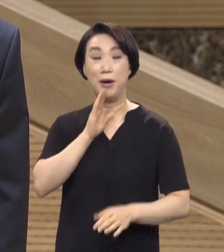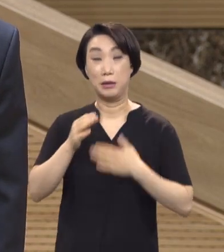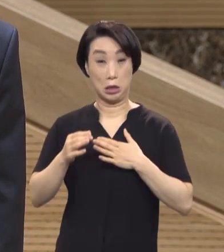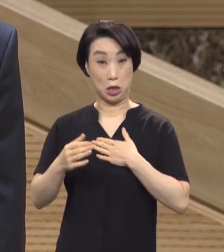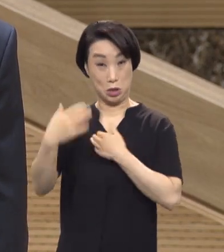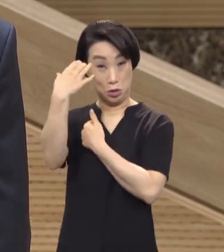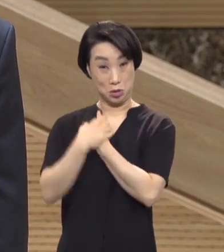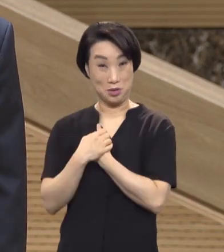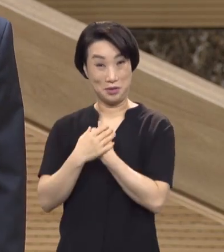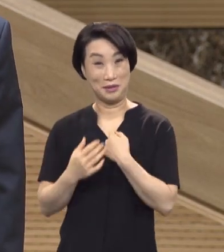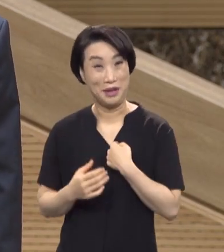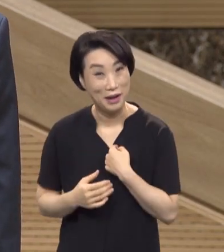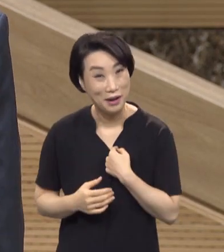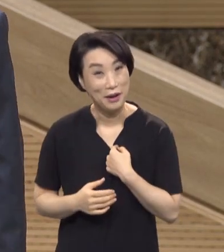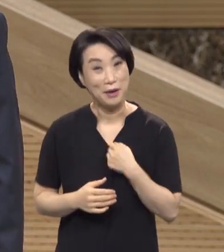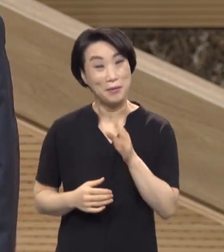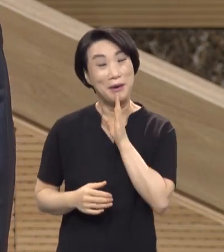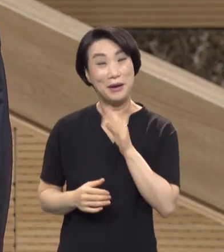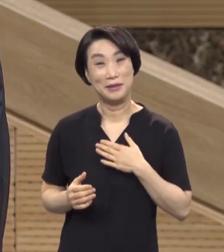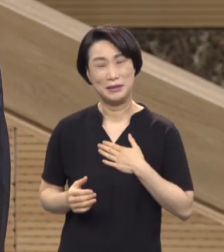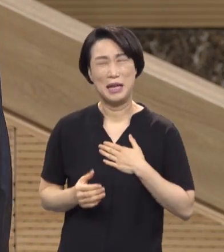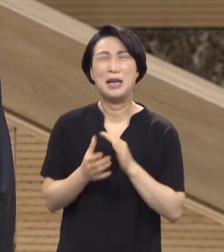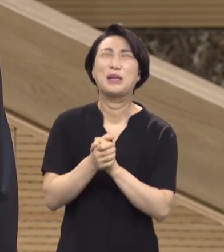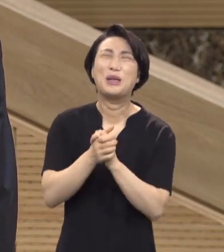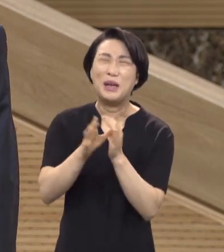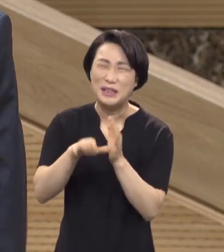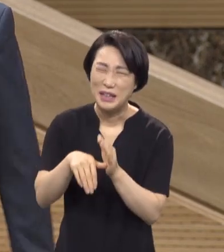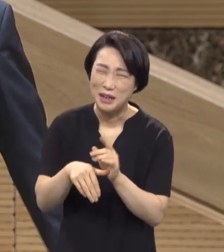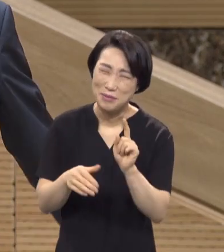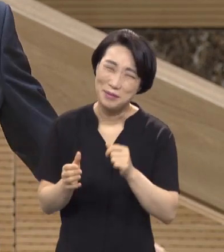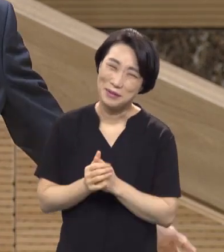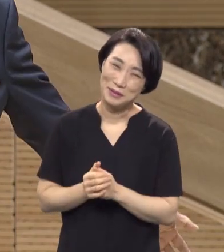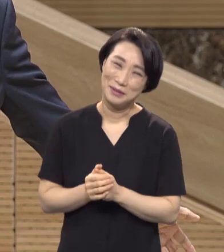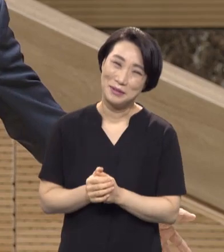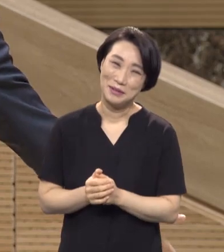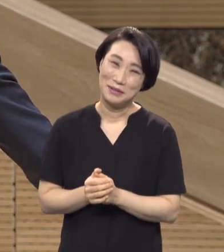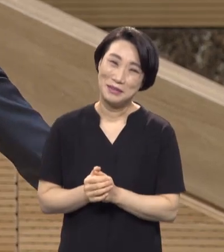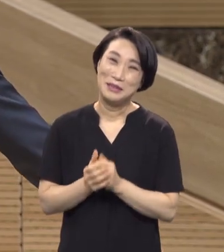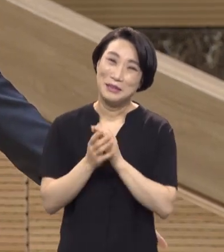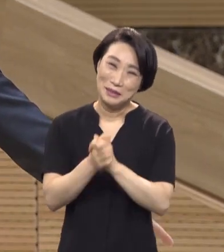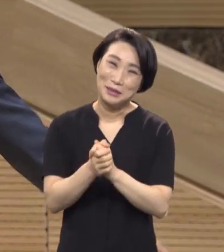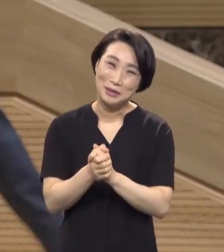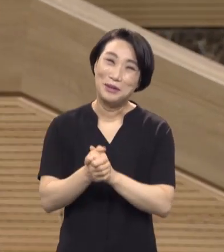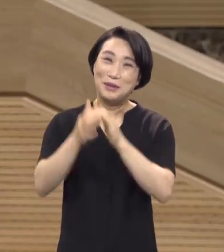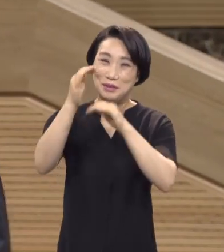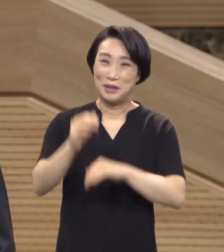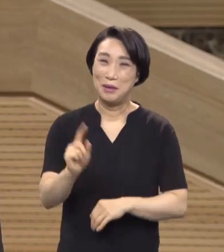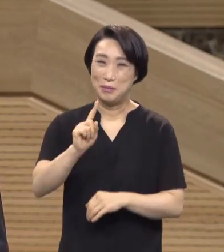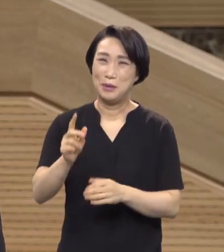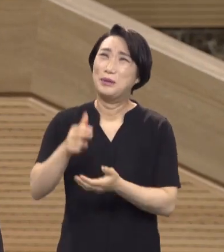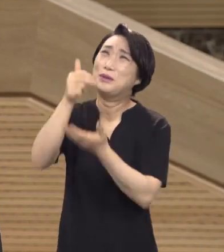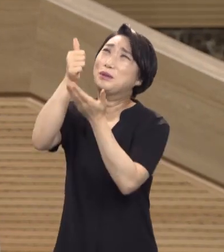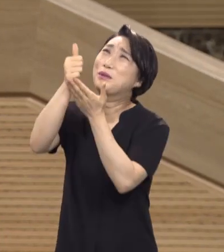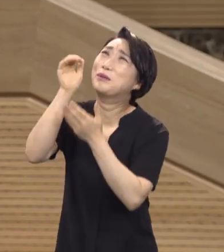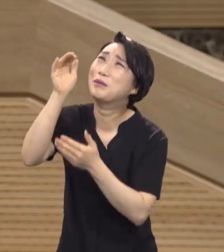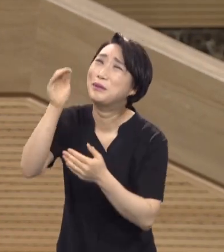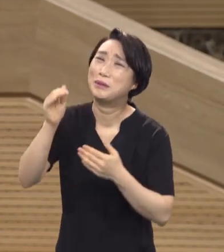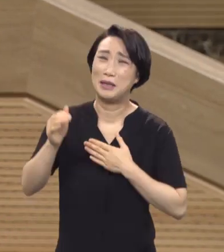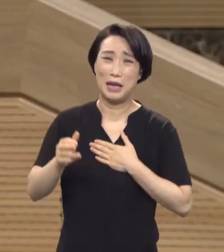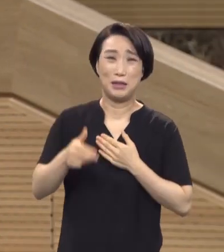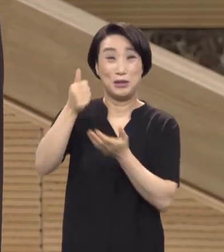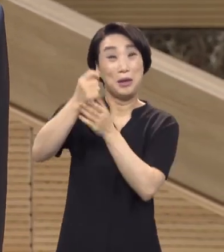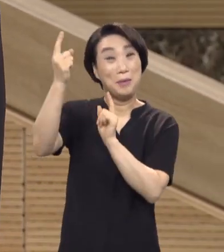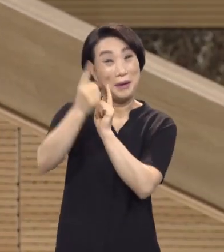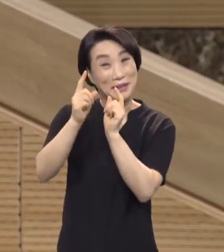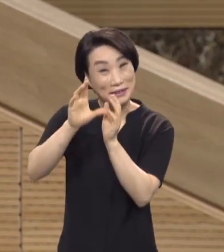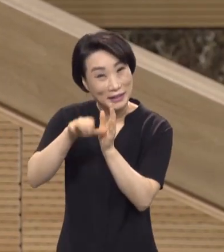주신 사명이니 제가 기도할 때 그런 기도를 하거든요. 주님 제가 주님 뵐